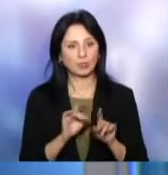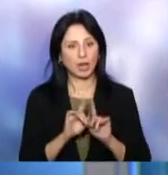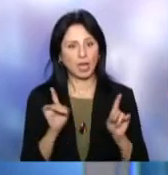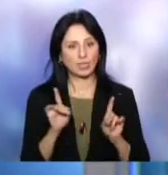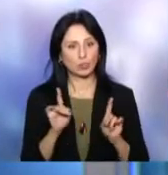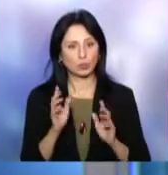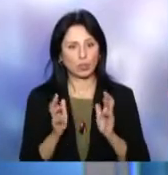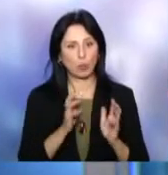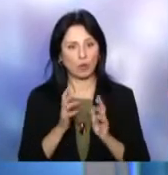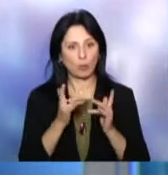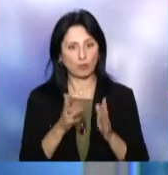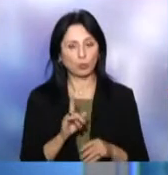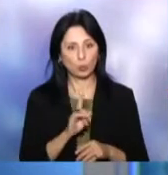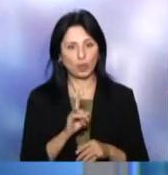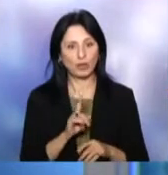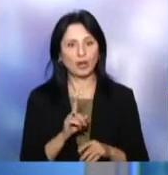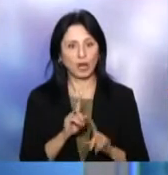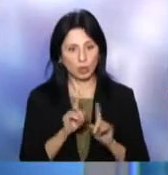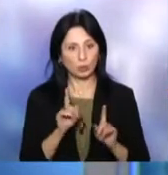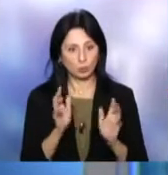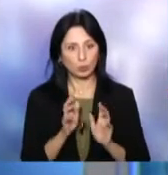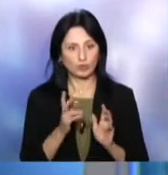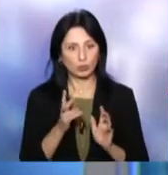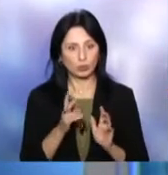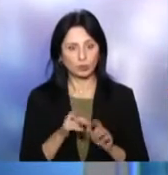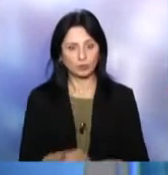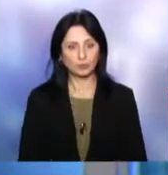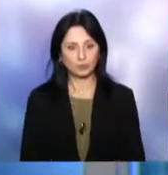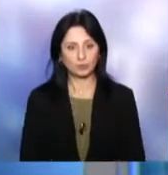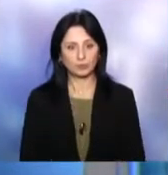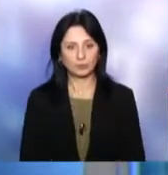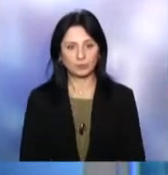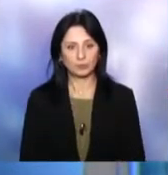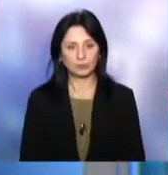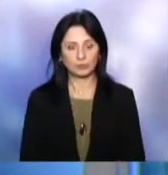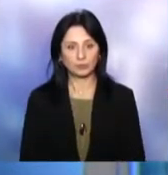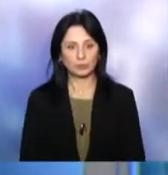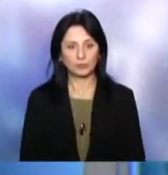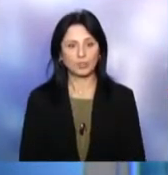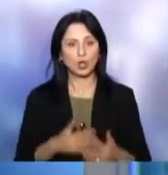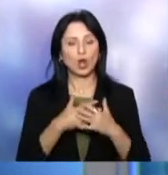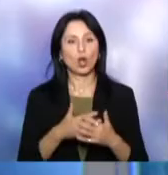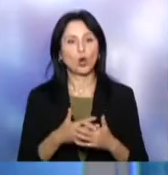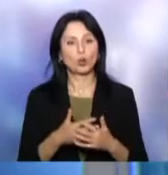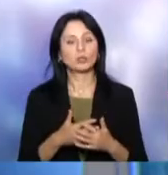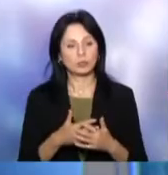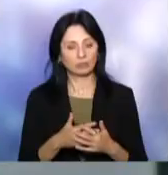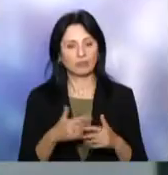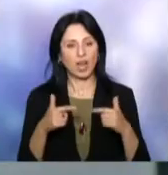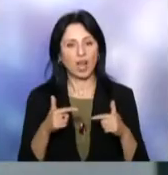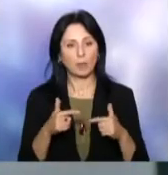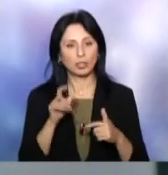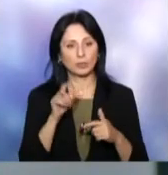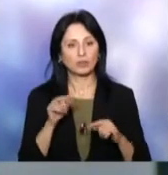განსაკუთრებულ მოვლას მოითხოვს თუ არა და განსაკუთრებულ მზრუნველობას მით უფრო სეზონთან კავშირში? ორსულობა გარკვეული გამოცდა არის